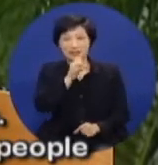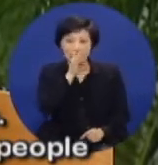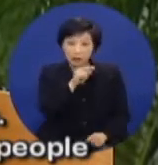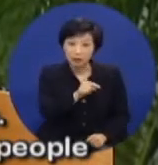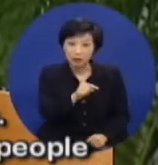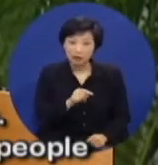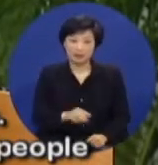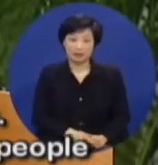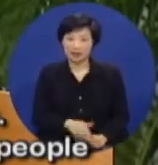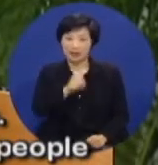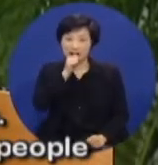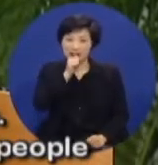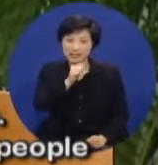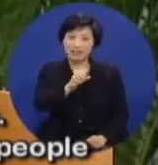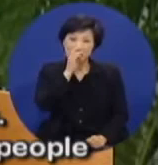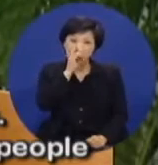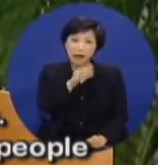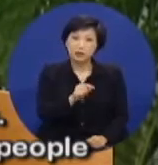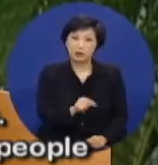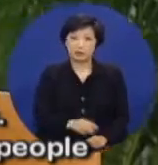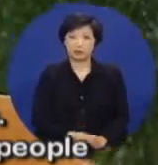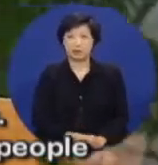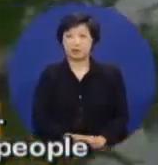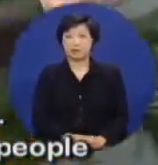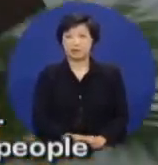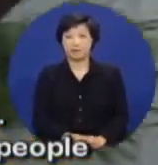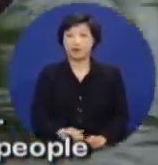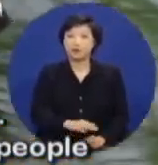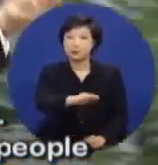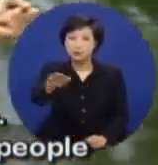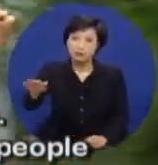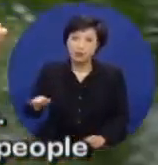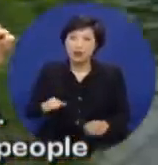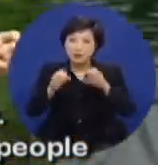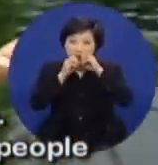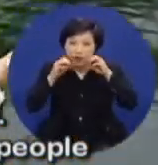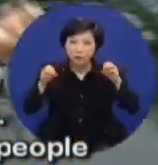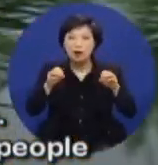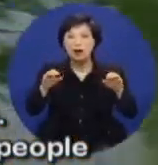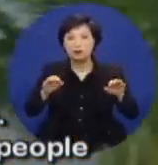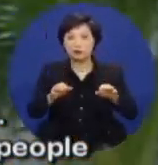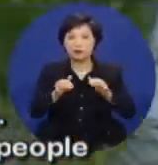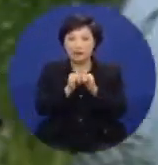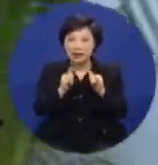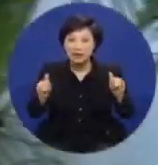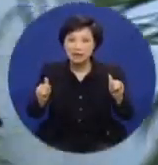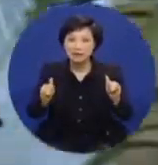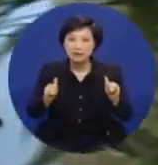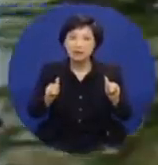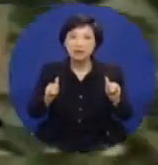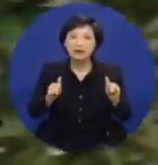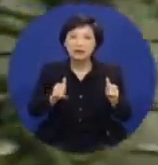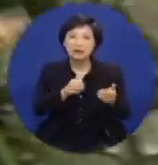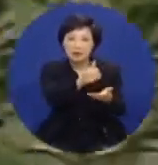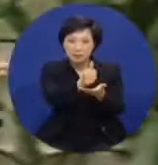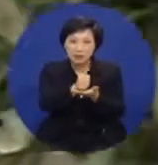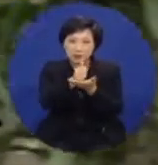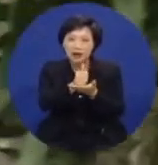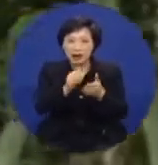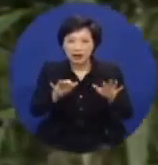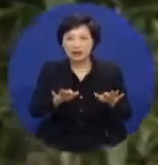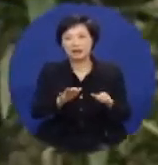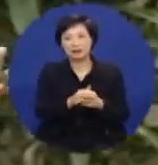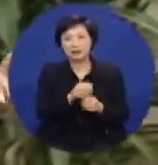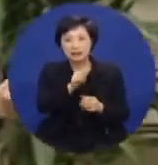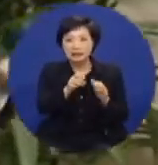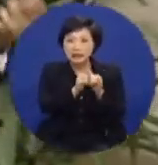찰 때 안될 일 개 조리가 전도 오고 사람을 모아서 아까 품지 간에